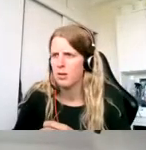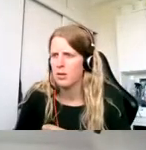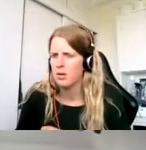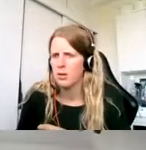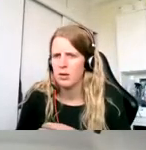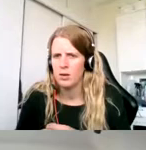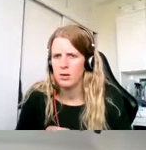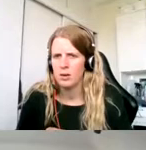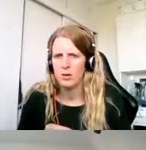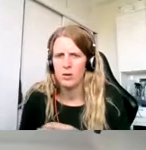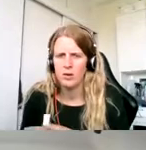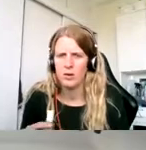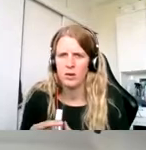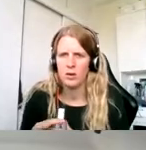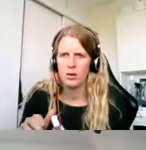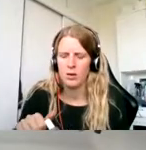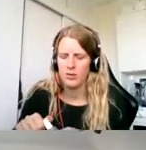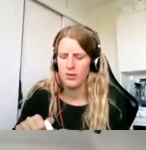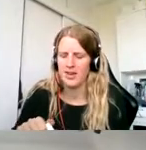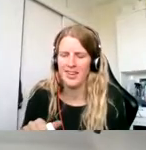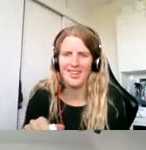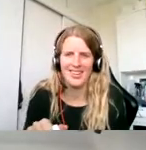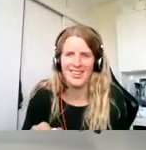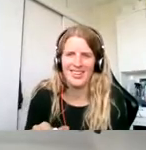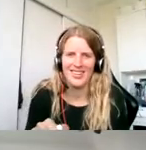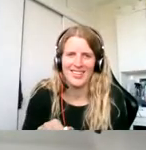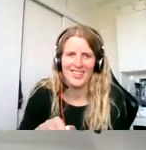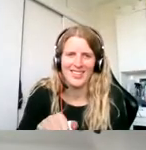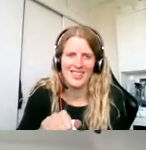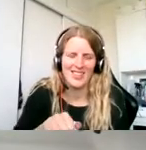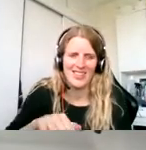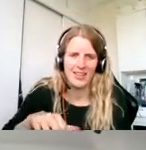maar ik vond het wel, het sprong eruit en het nam mijn aandacht.